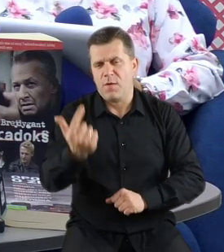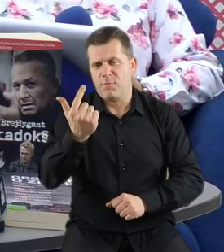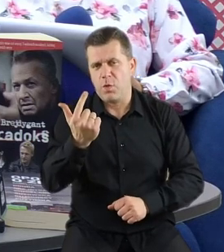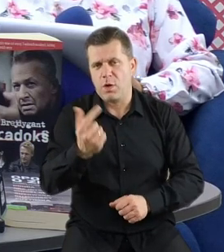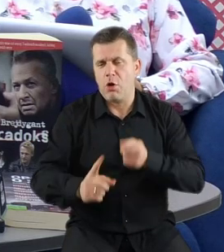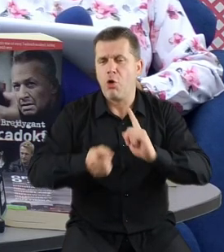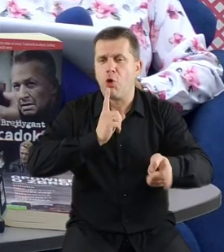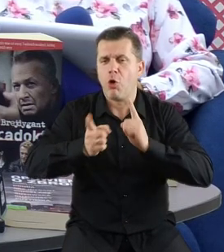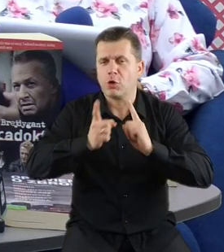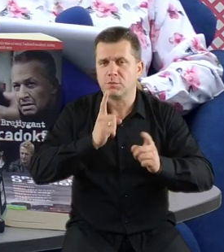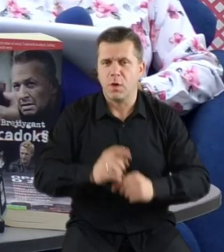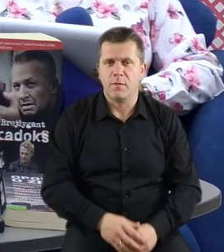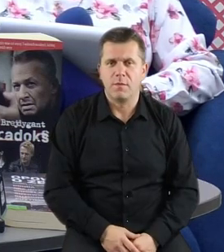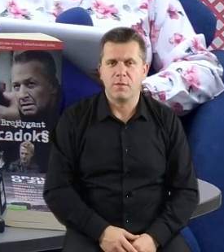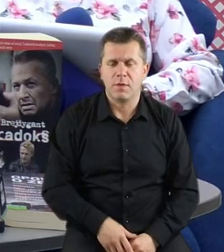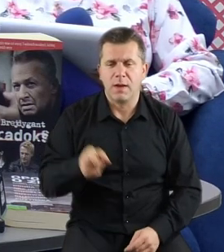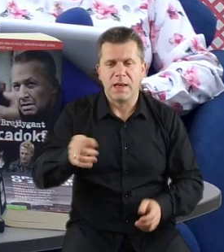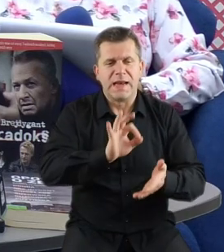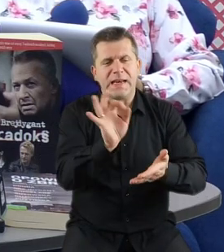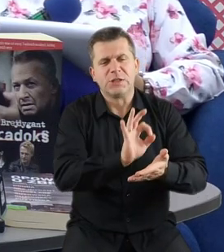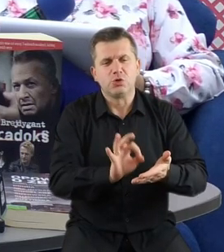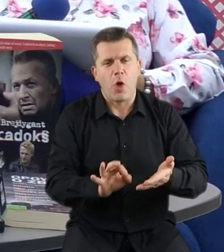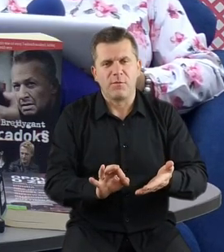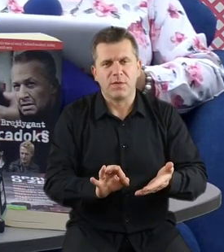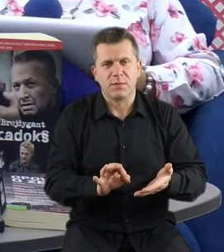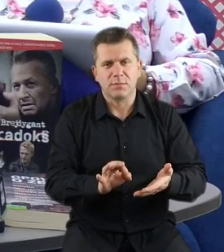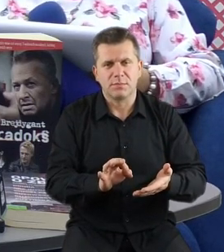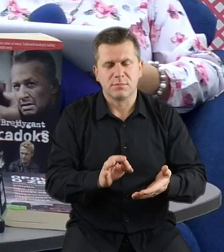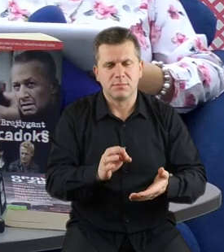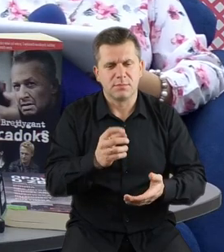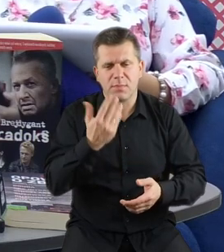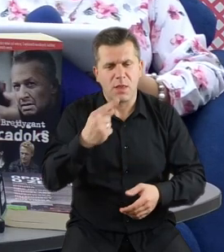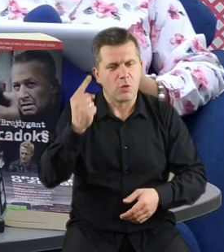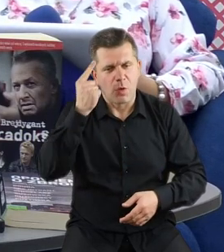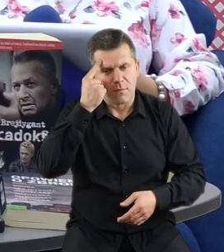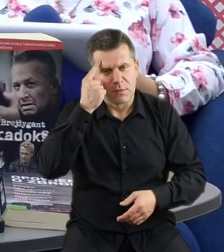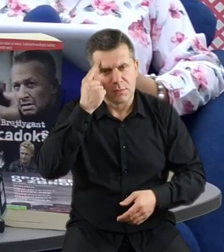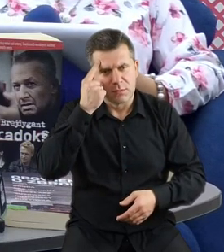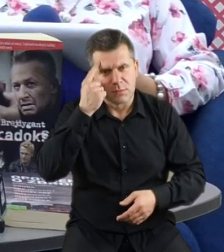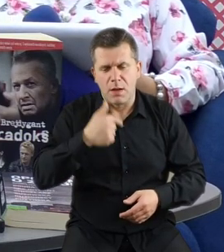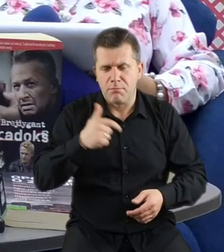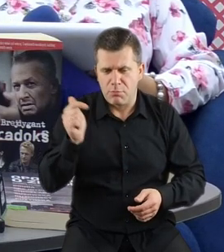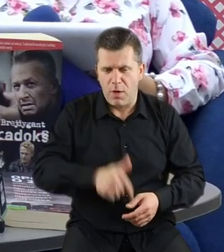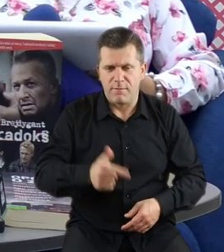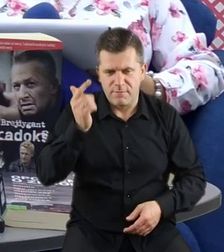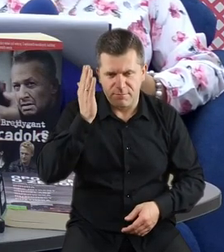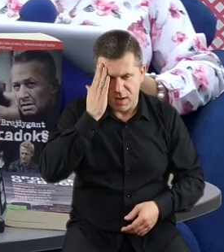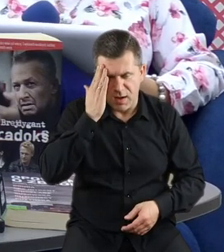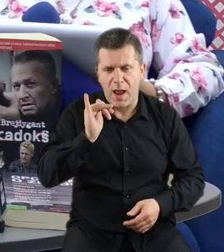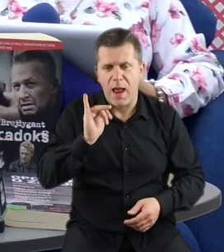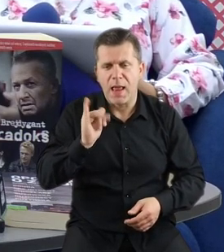albo na Dwójce rozmowy z rysownikiem. Ja nie dowiedziałem, jak on się, może powinien to zresztą wiedzieć,